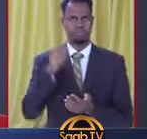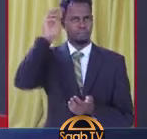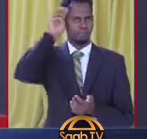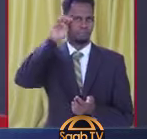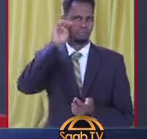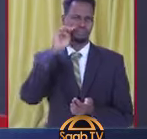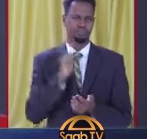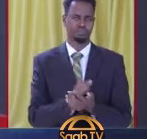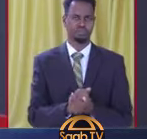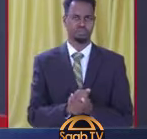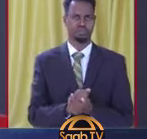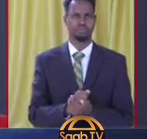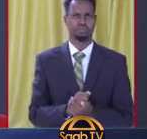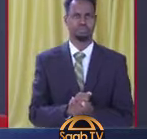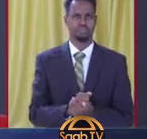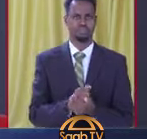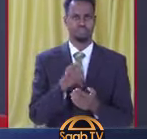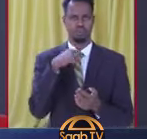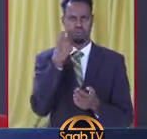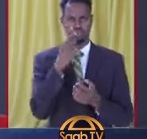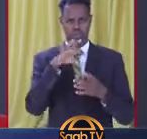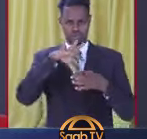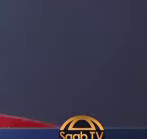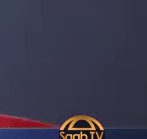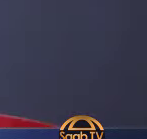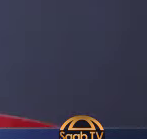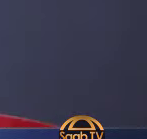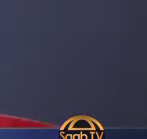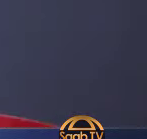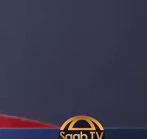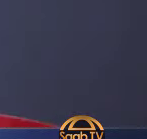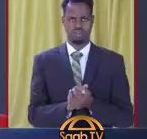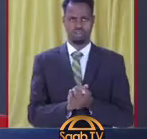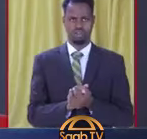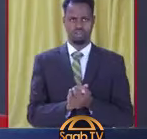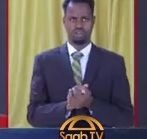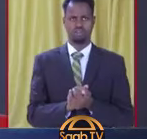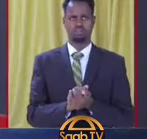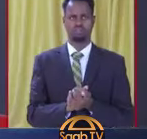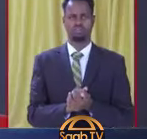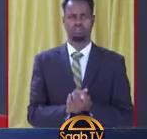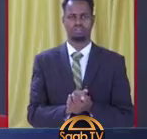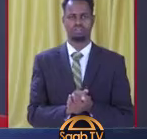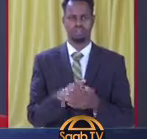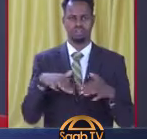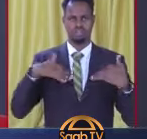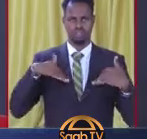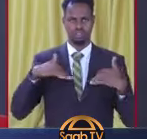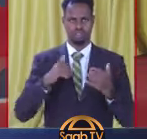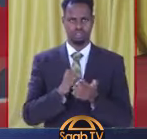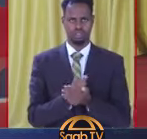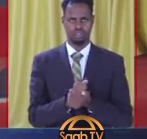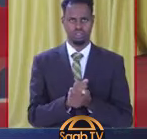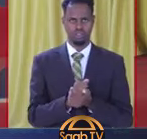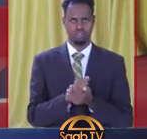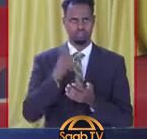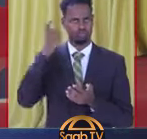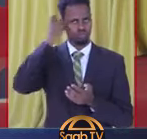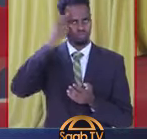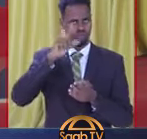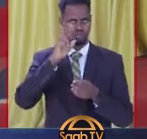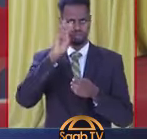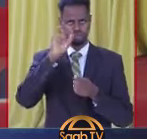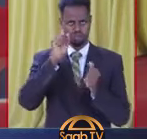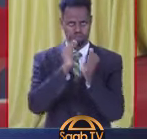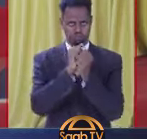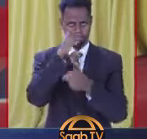maxkamadda yay wuxuu kala qaaday yay wuxuu kala qabtay waxay wuxuu kala qaaday dad malaayiin muwaadiniin tobanka